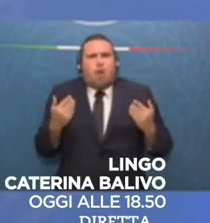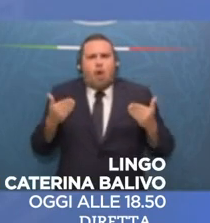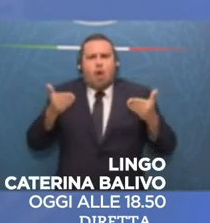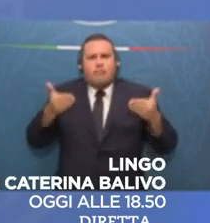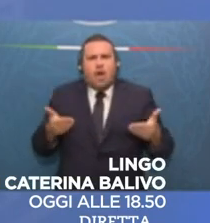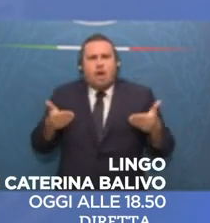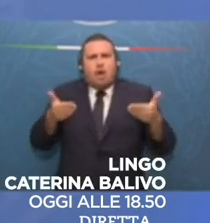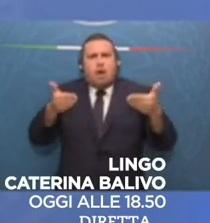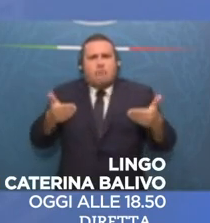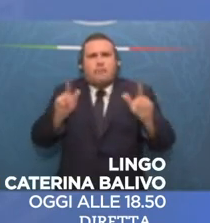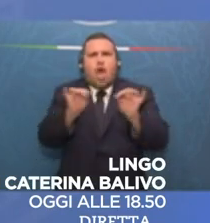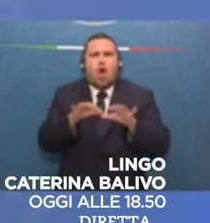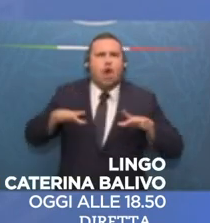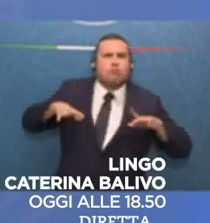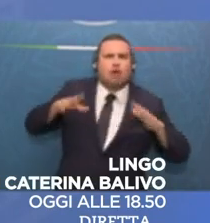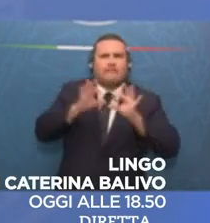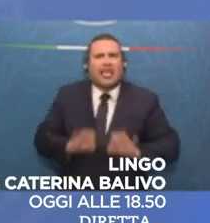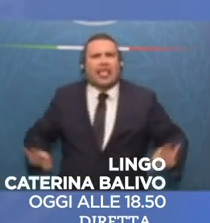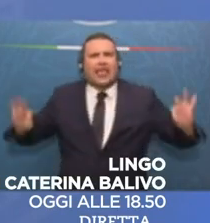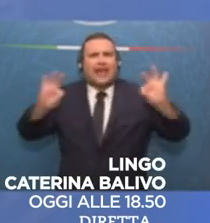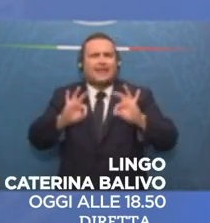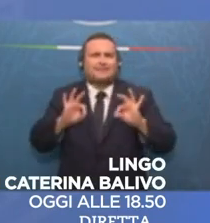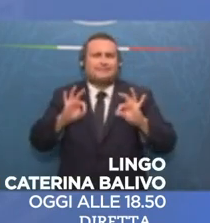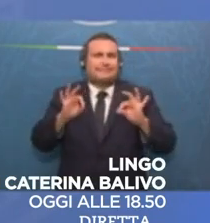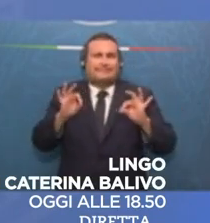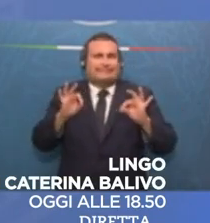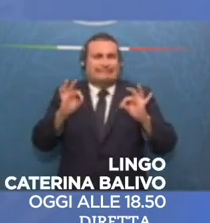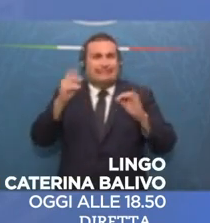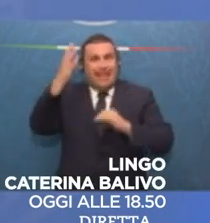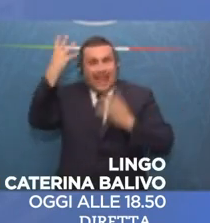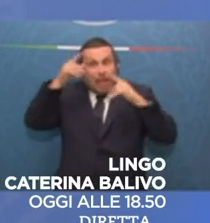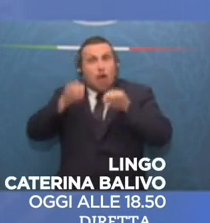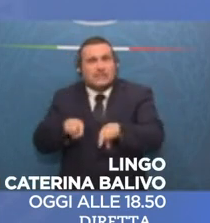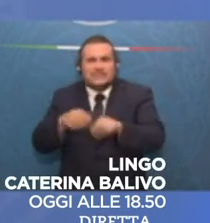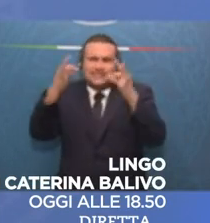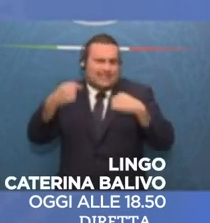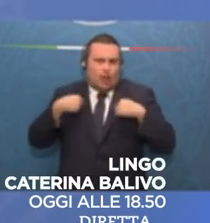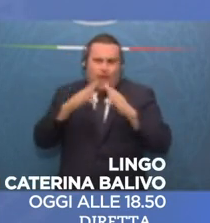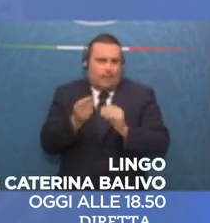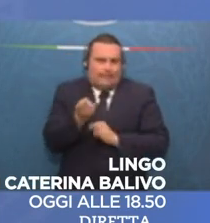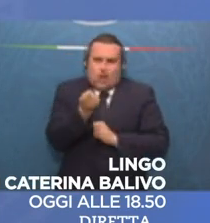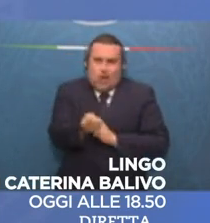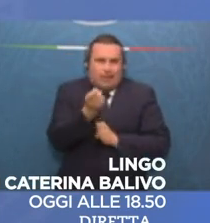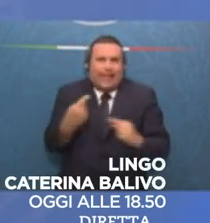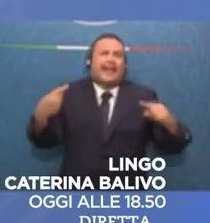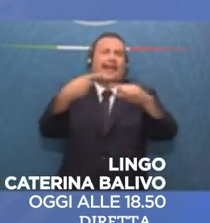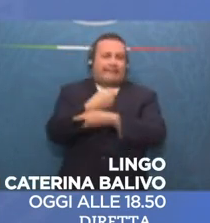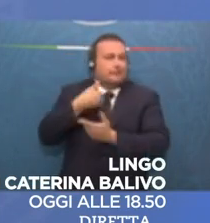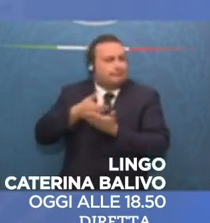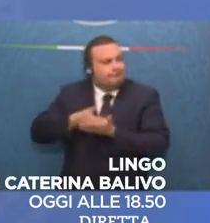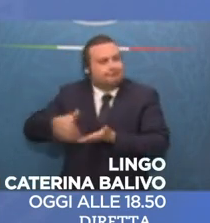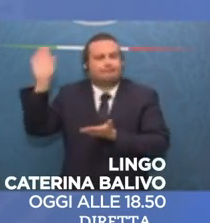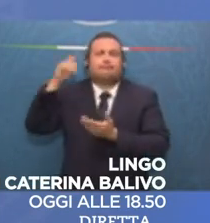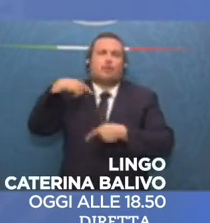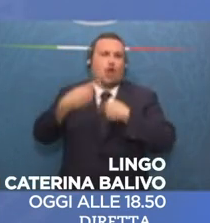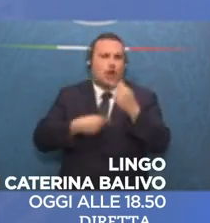far niente anche. Con questo ragionamento probabilmente avremmo combinato molto molto meno. Se avessimo dovuto aspettare i risultati delle elezioni